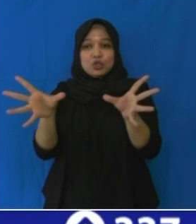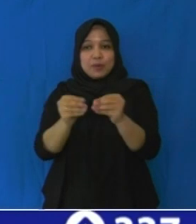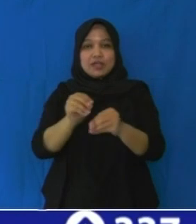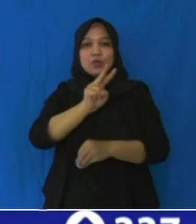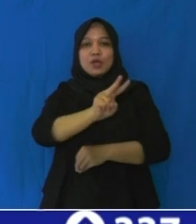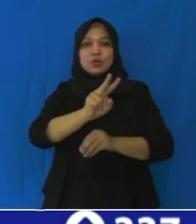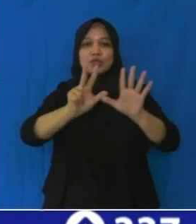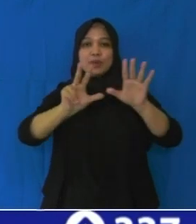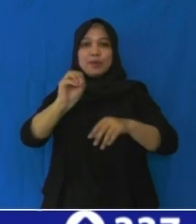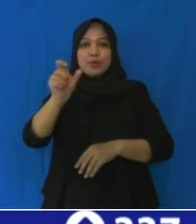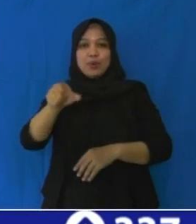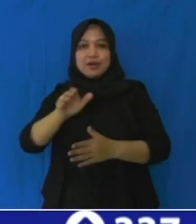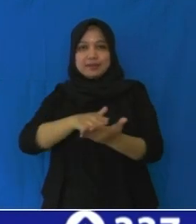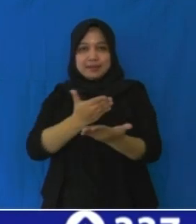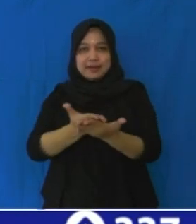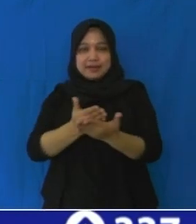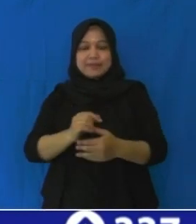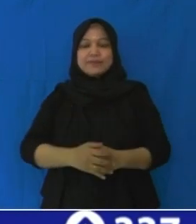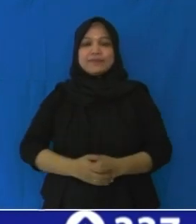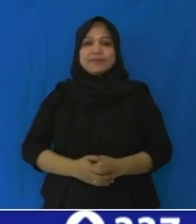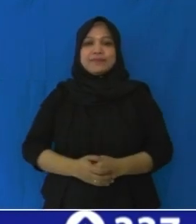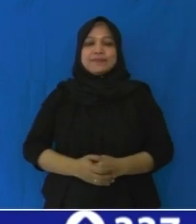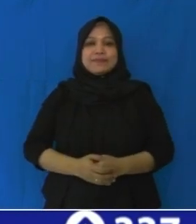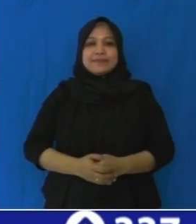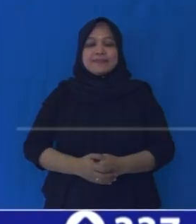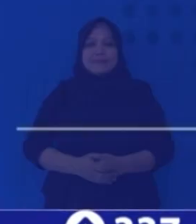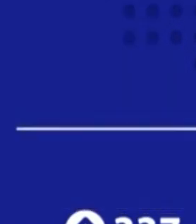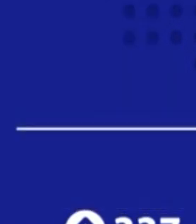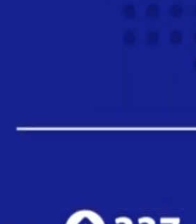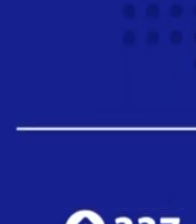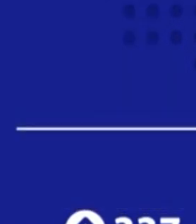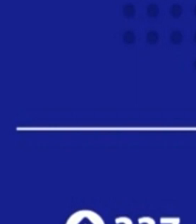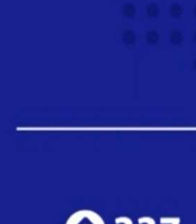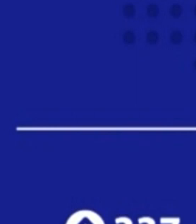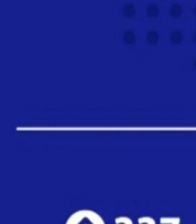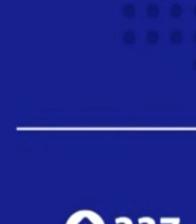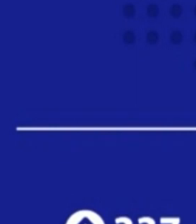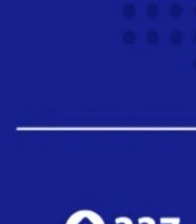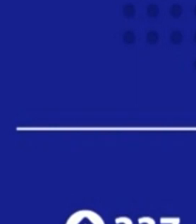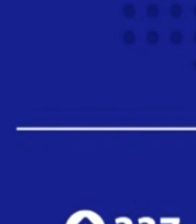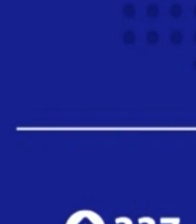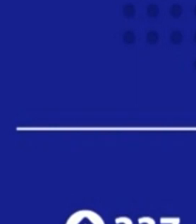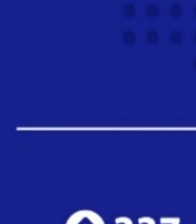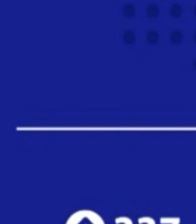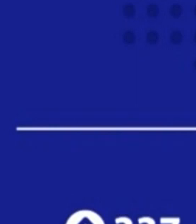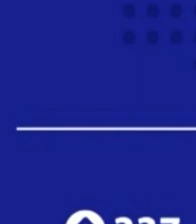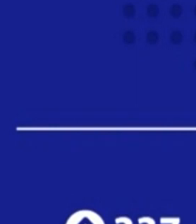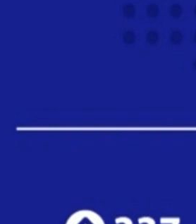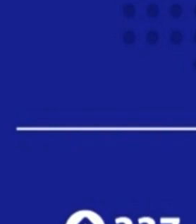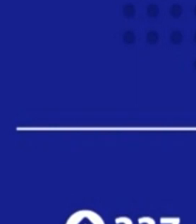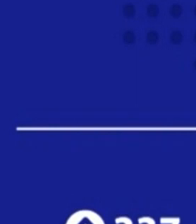280 orang gambaran ini sangat menyedihkan untuk kita